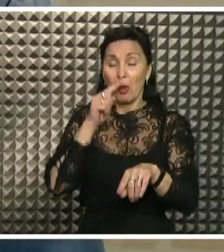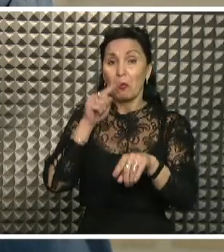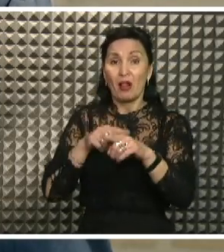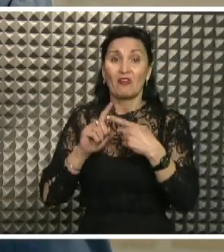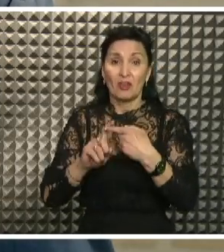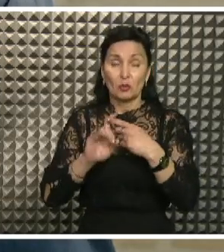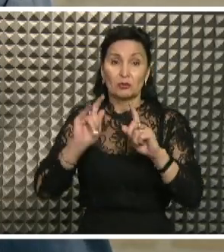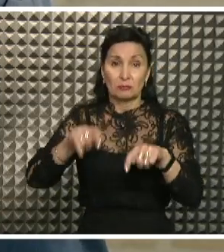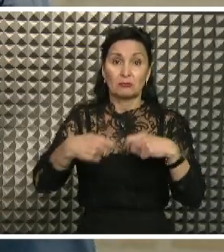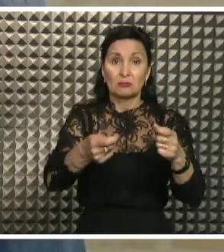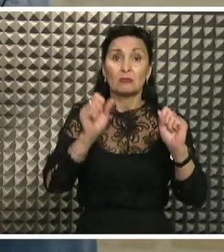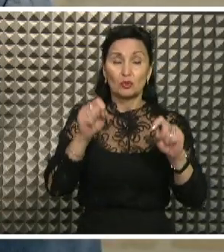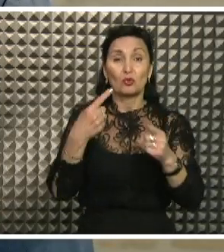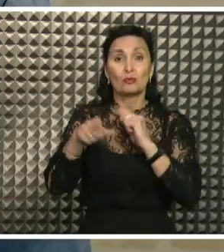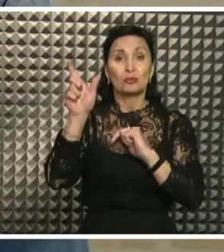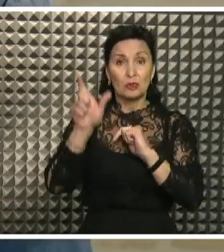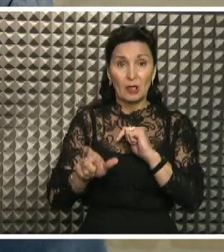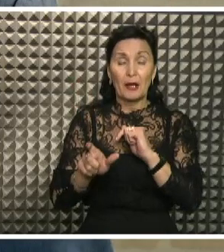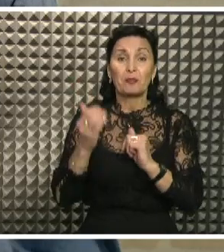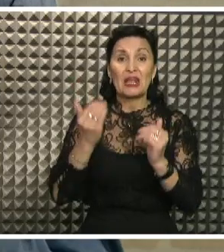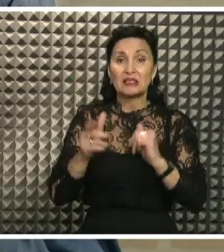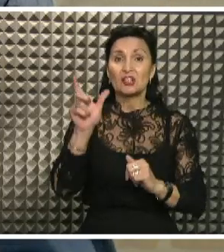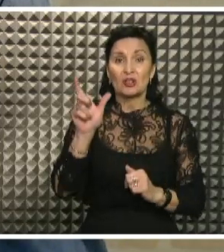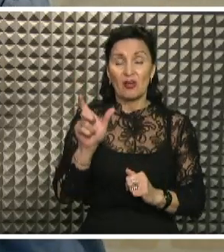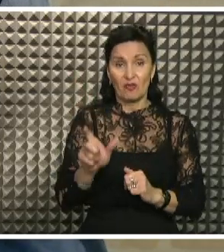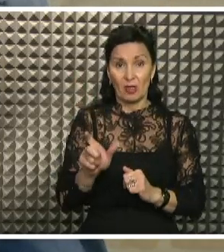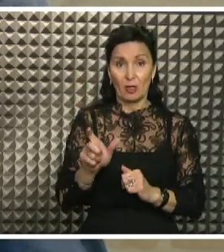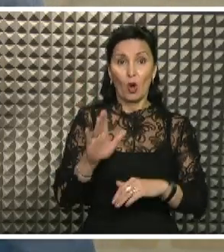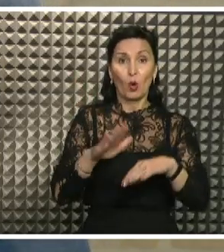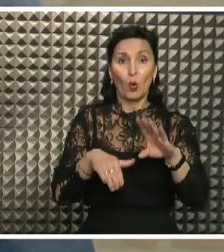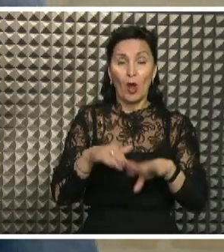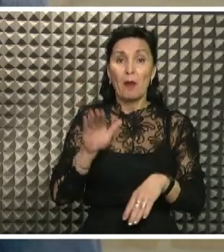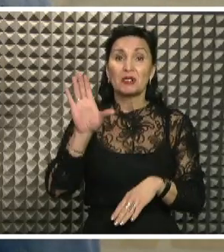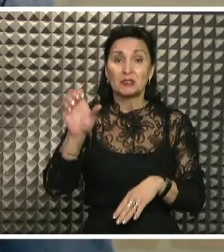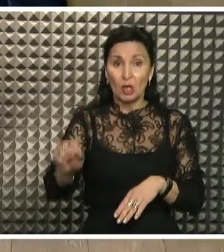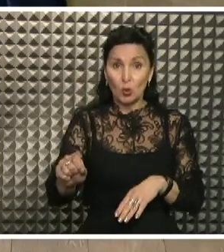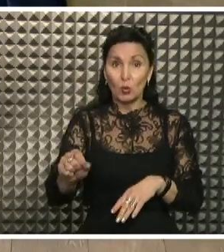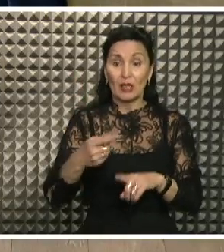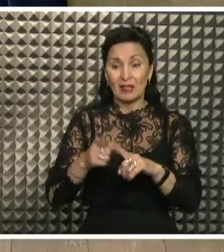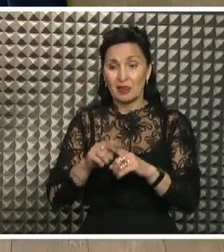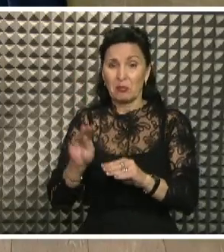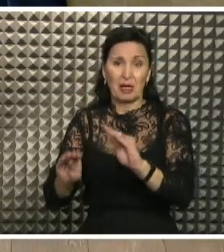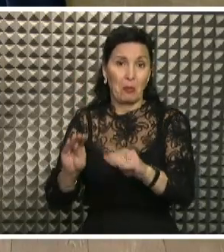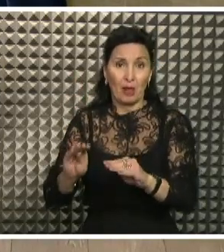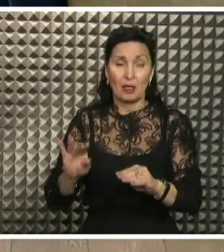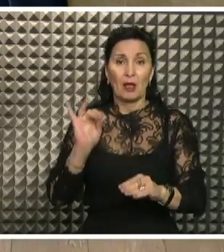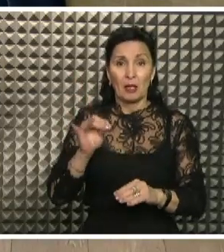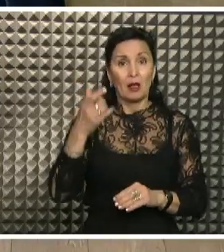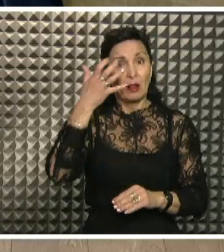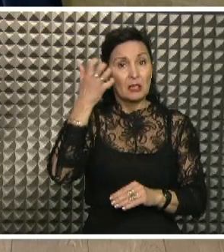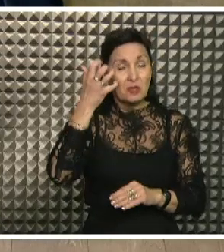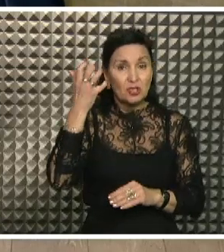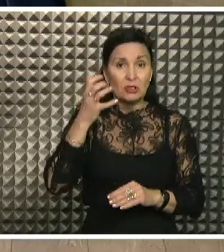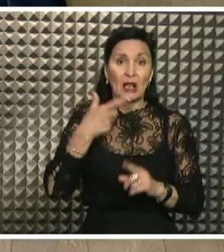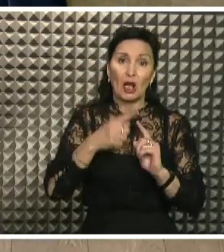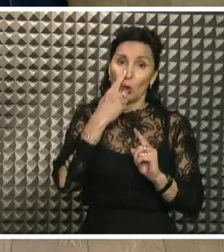Ну и, соответственно, если человек руками затронул эти предметы и еще и почесал глазик